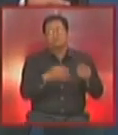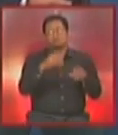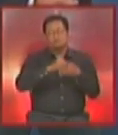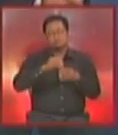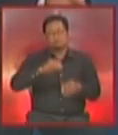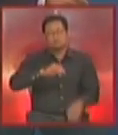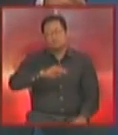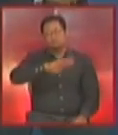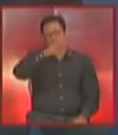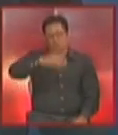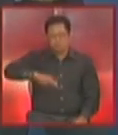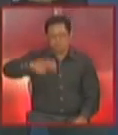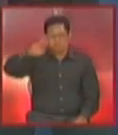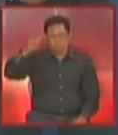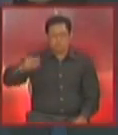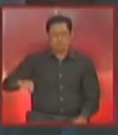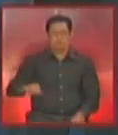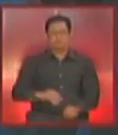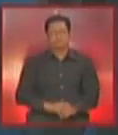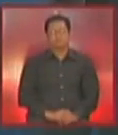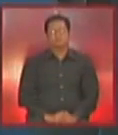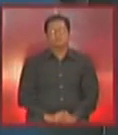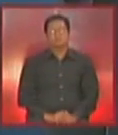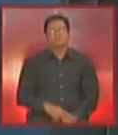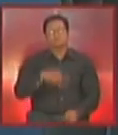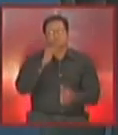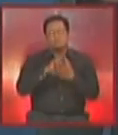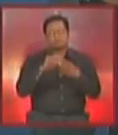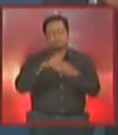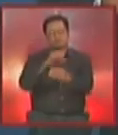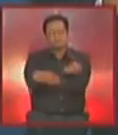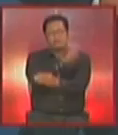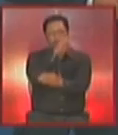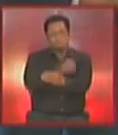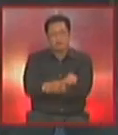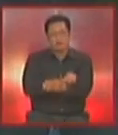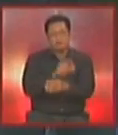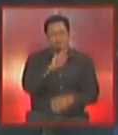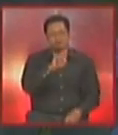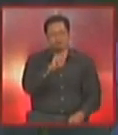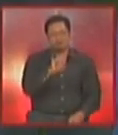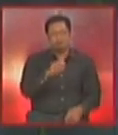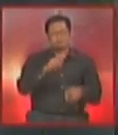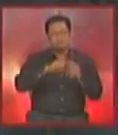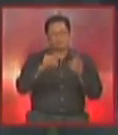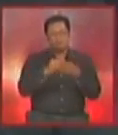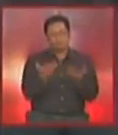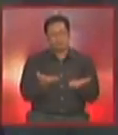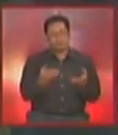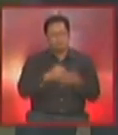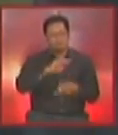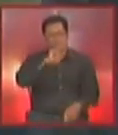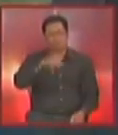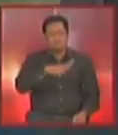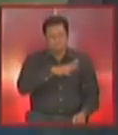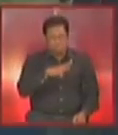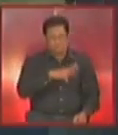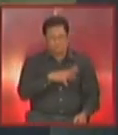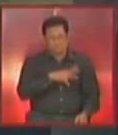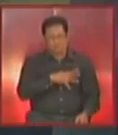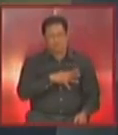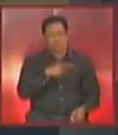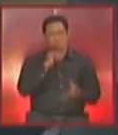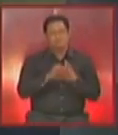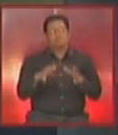Cebu, Negros Oriental at Siquijor. Pati na rin po sa Samar at Leyte. At dito sa Metro Manila, mas okay naman po ang panahon. Pero huwag na lang din